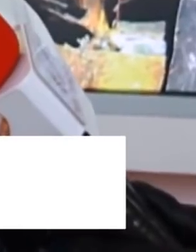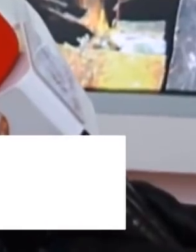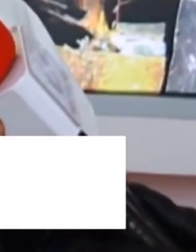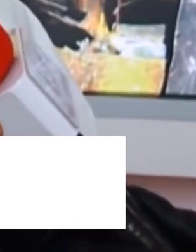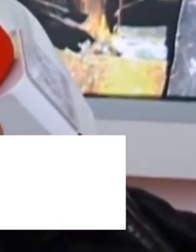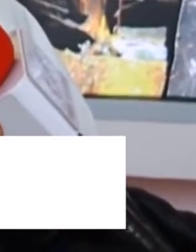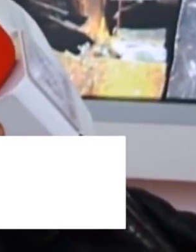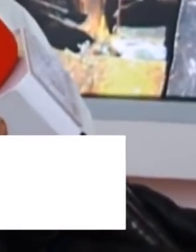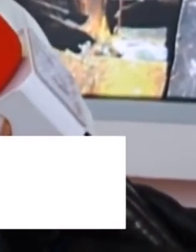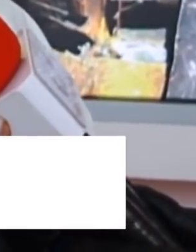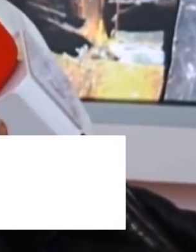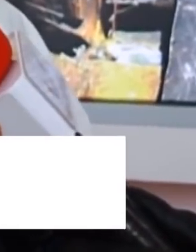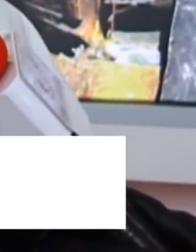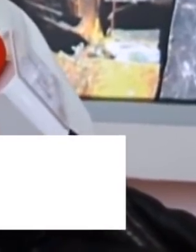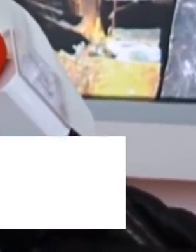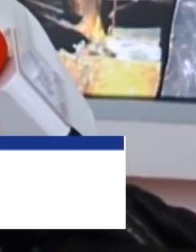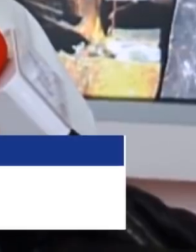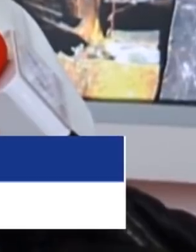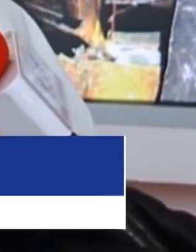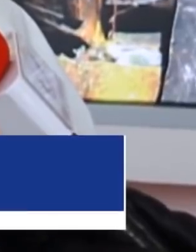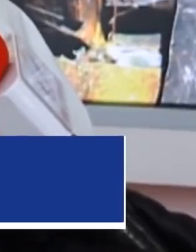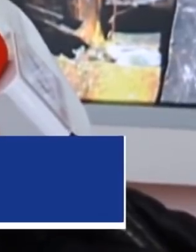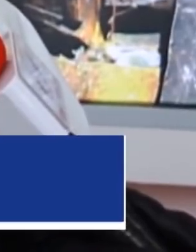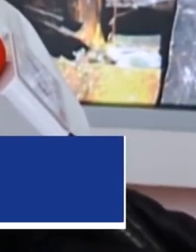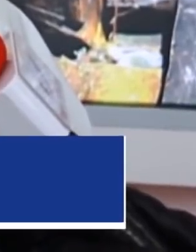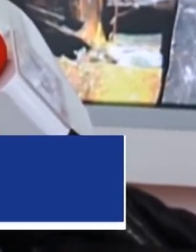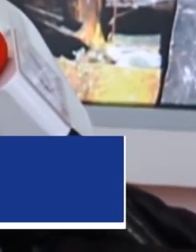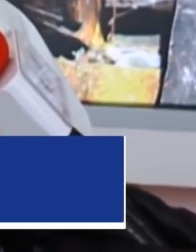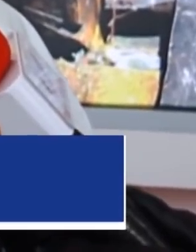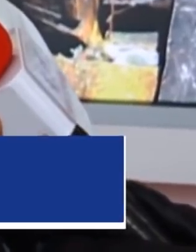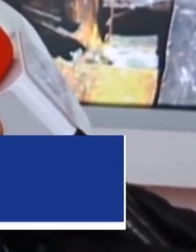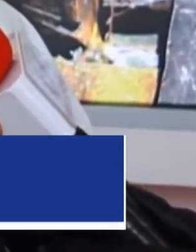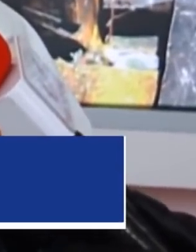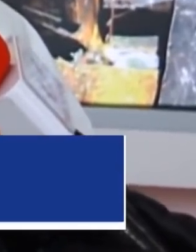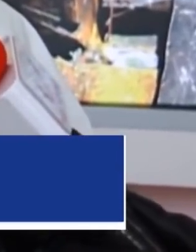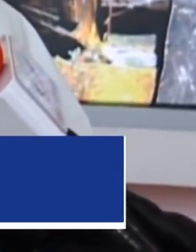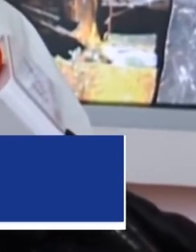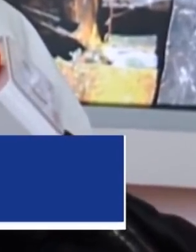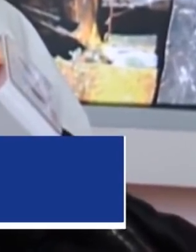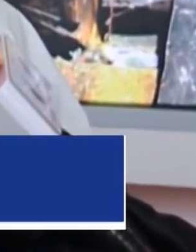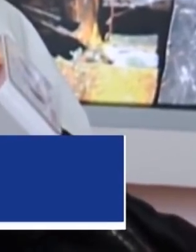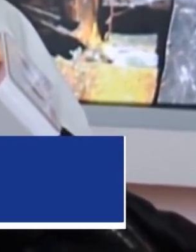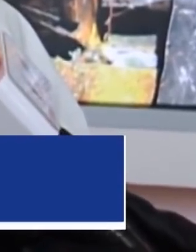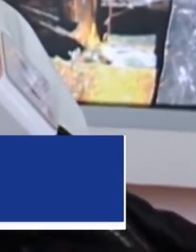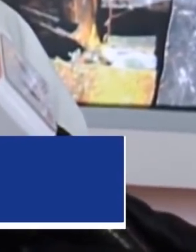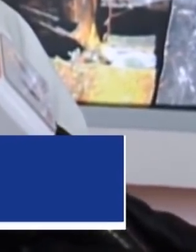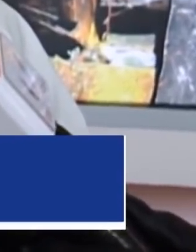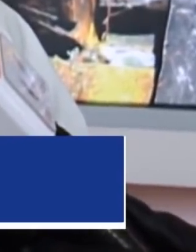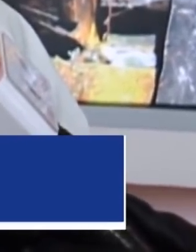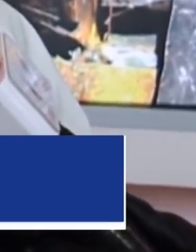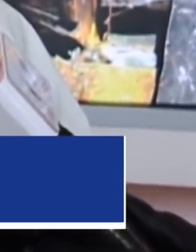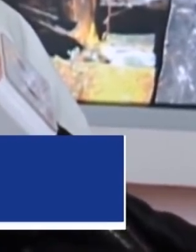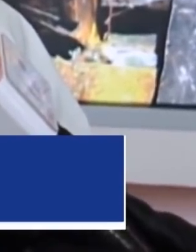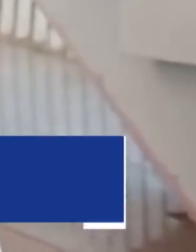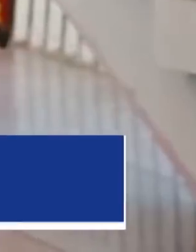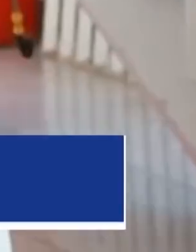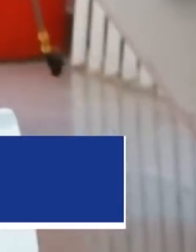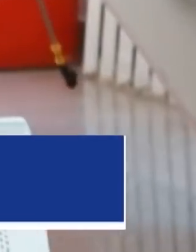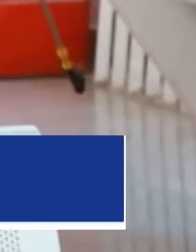аймагт голомттой ус сэрж байгаа тусгай үргийн онгоц зулаах тусны зорчигдтын ачаа тээшинд халдваргүйдэлт хийж